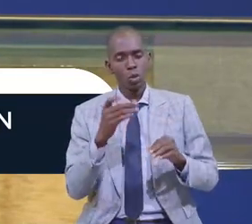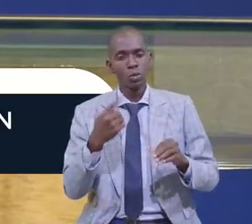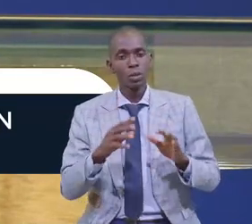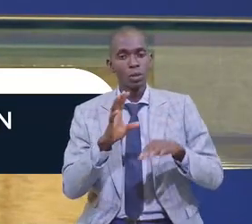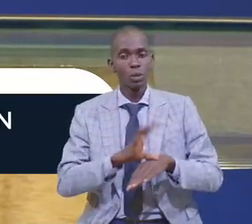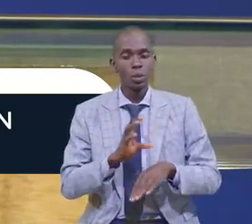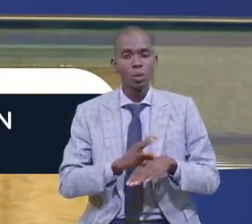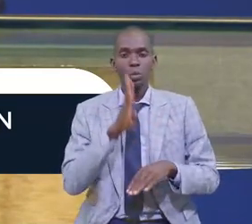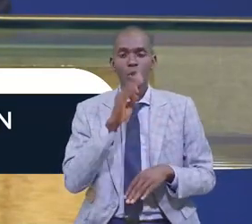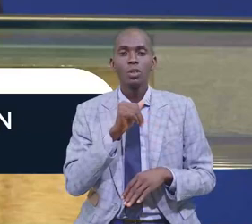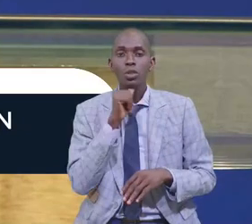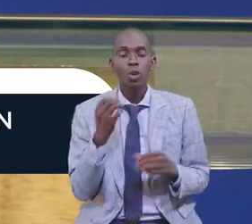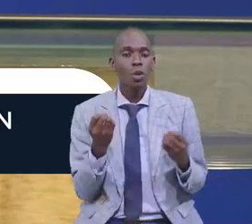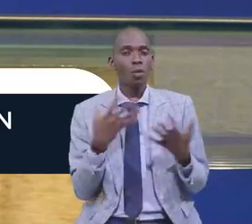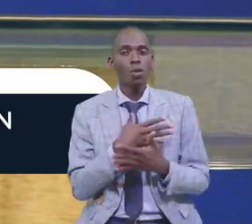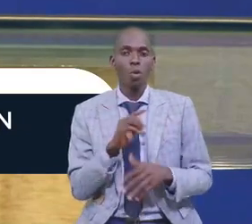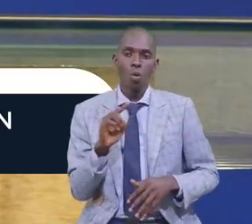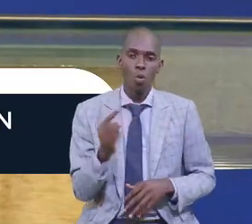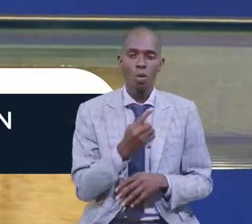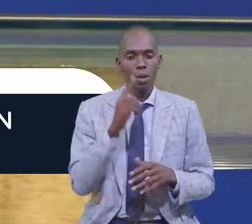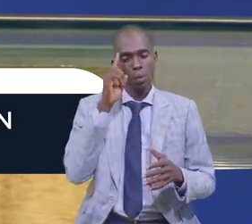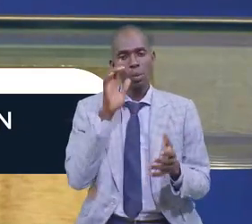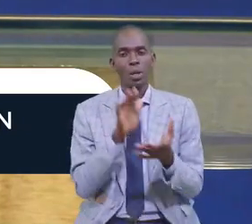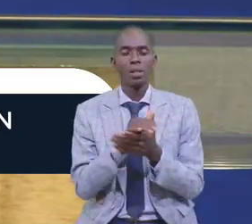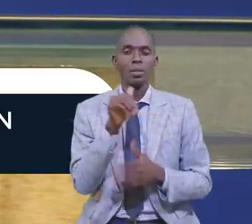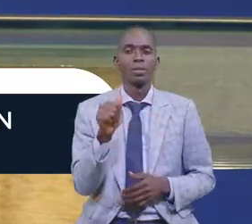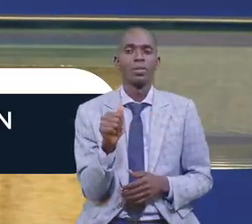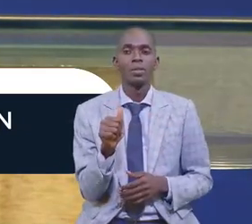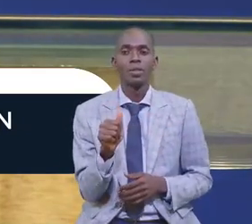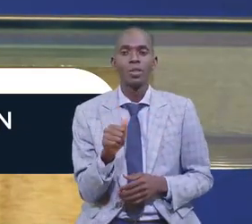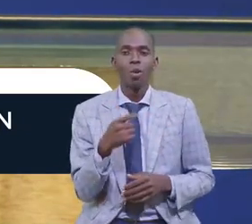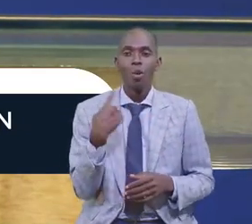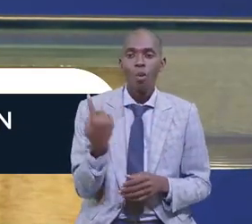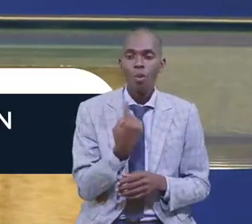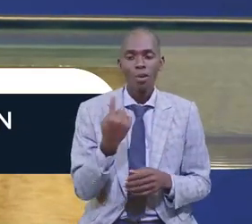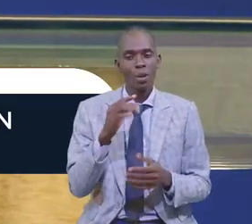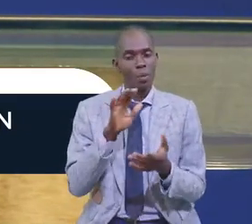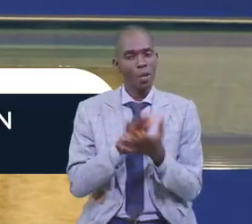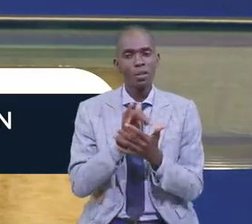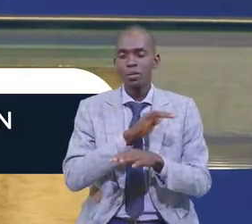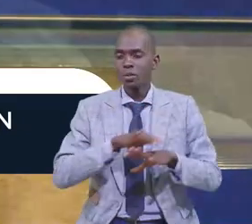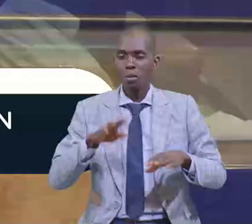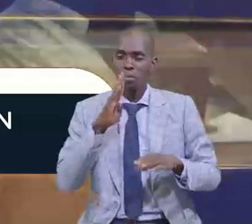verset 36, mais Jésus, sans tenir compte de ses paroles, dit au chef de la synagogue, ne crains pas, crois